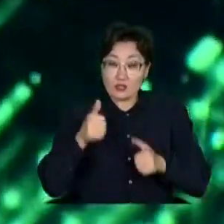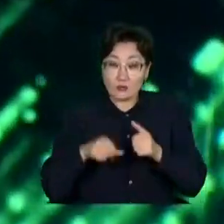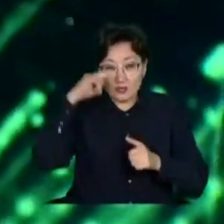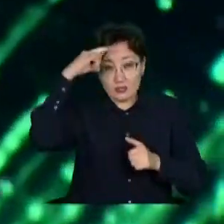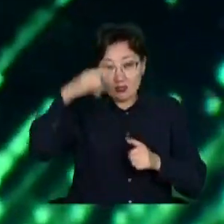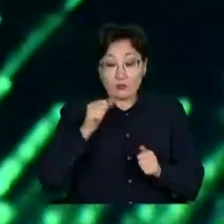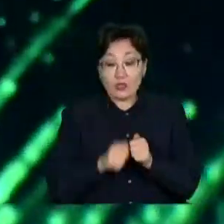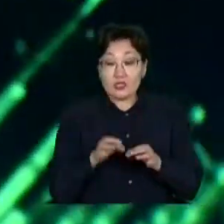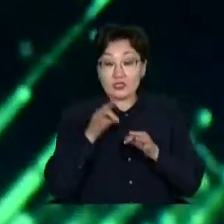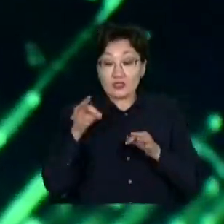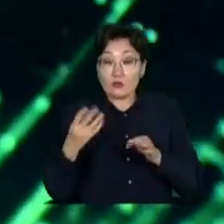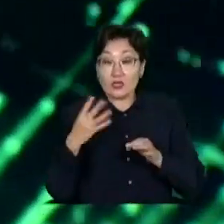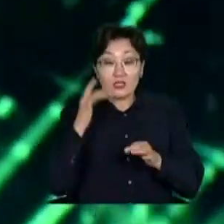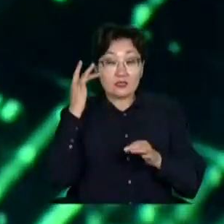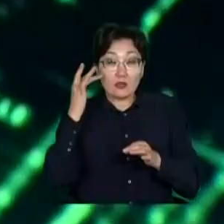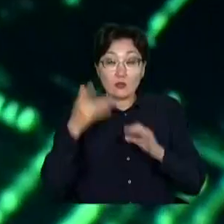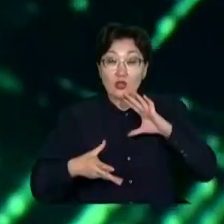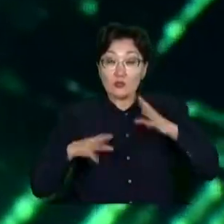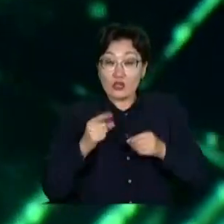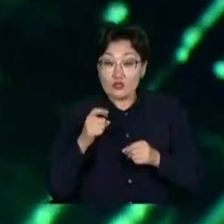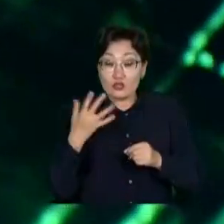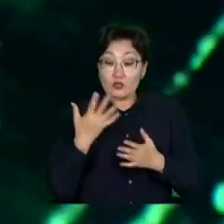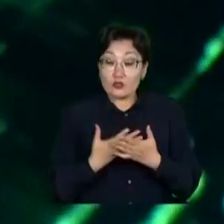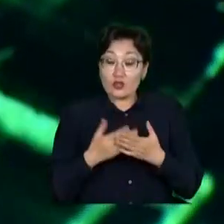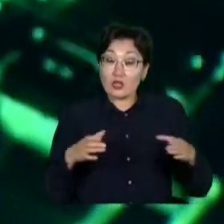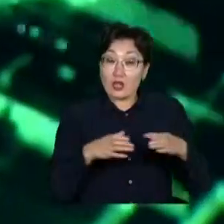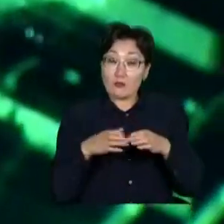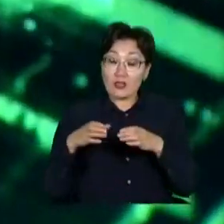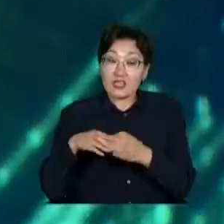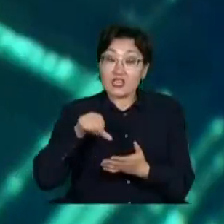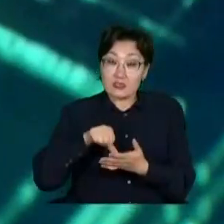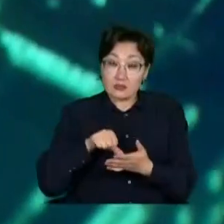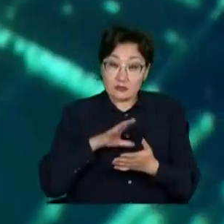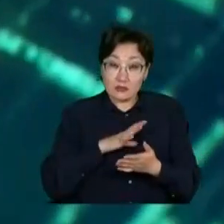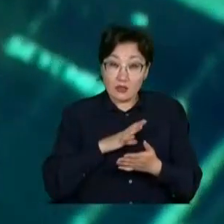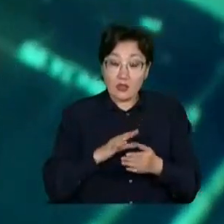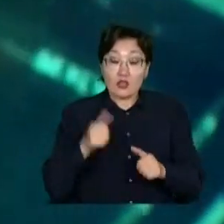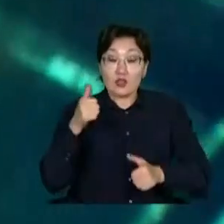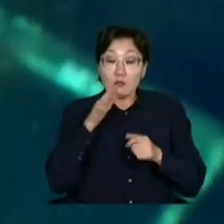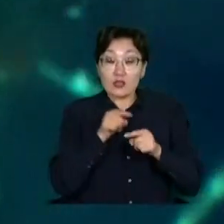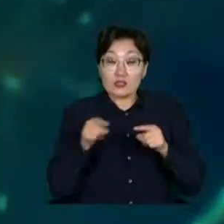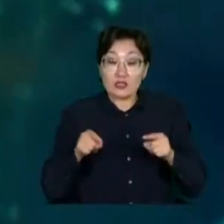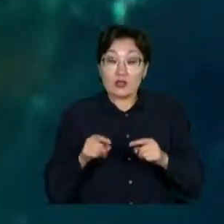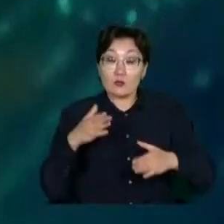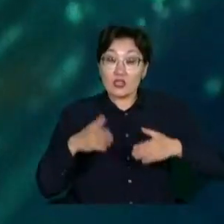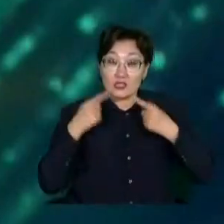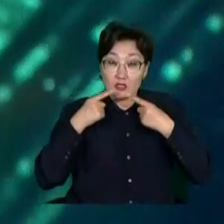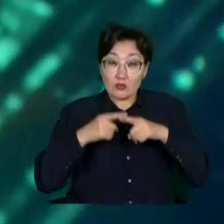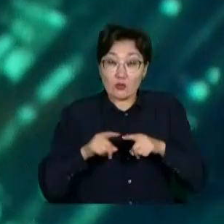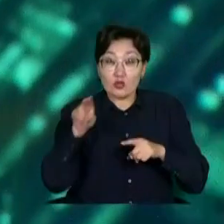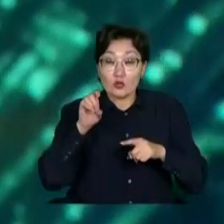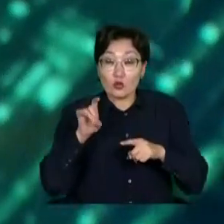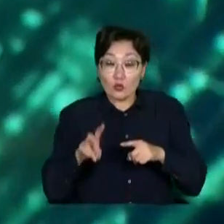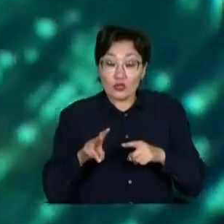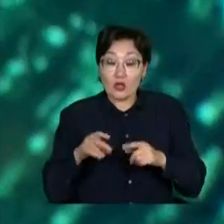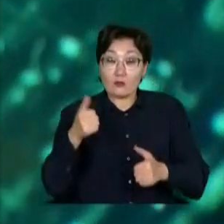еліміздің өңірлерінен және Қырғызстаннан барлығы 150-ге жуық команда жиналған. Жарыс барысында робототехника және дрондар